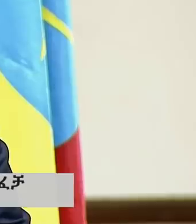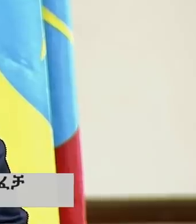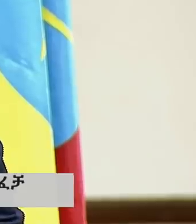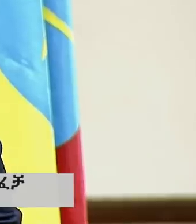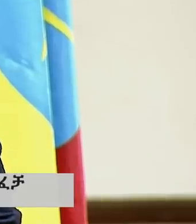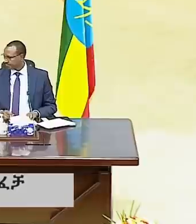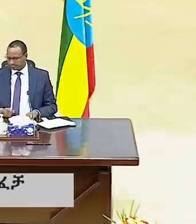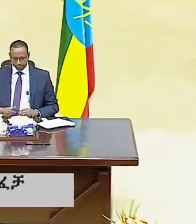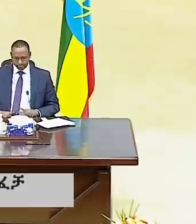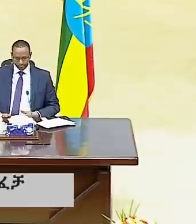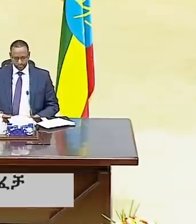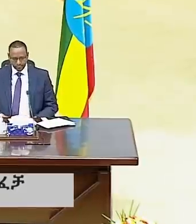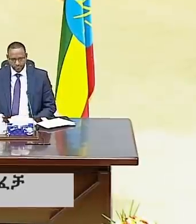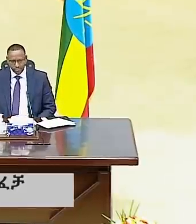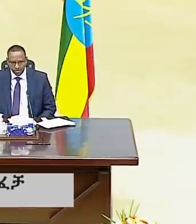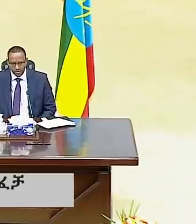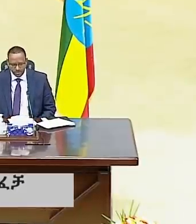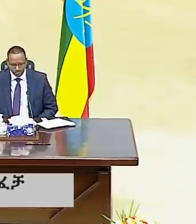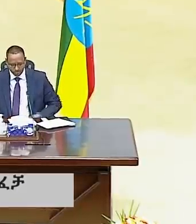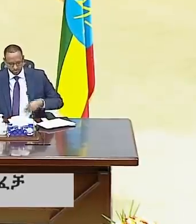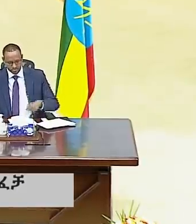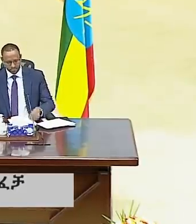ጋብዛለሁ።